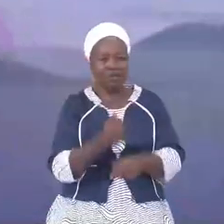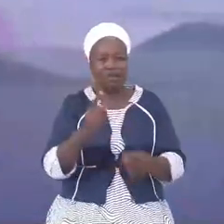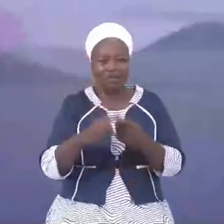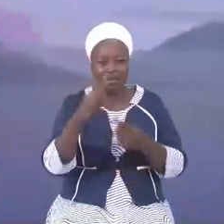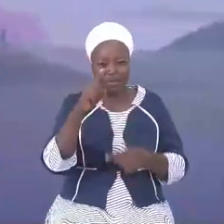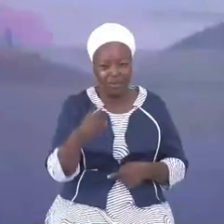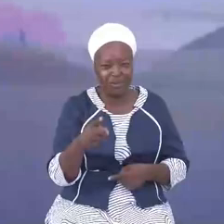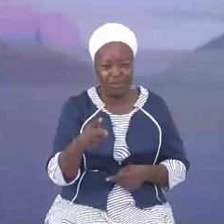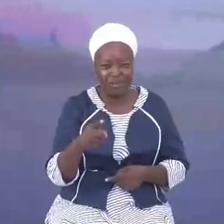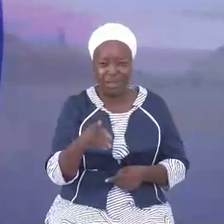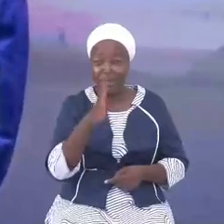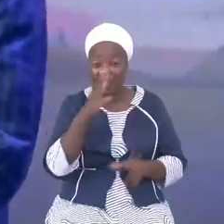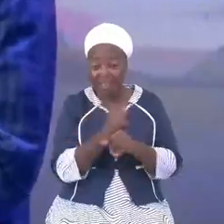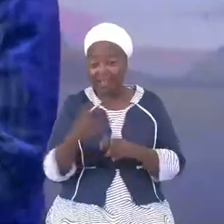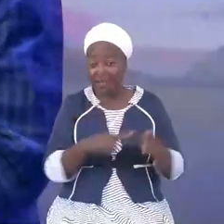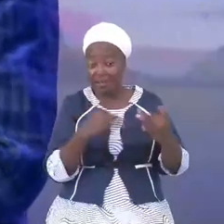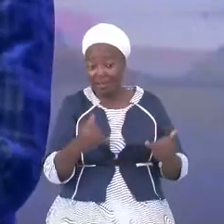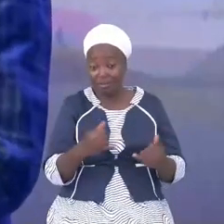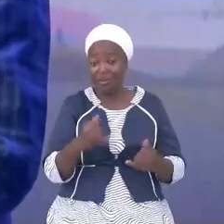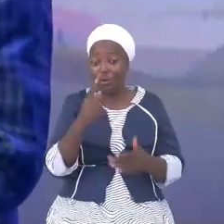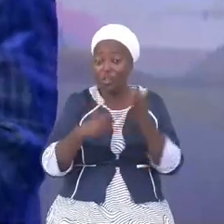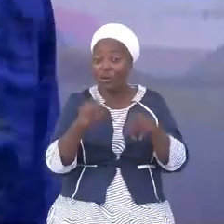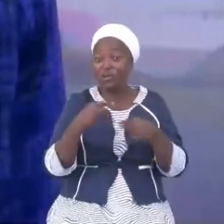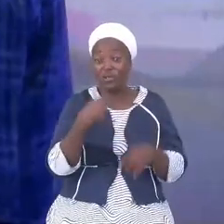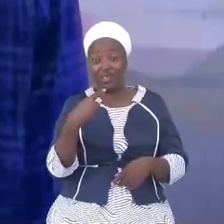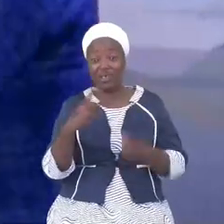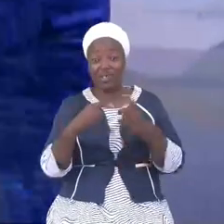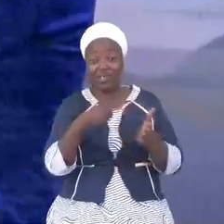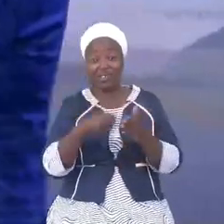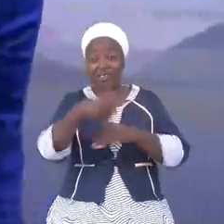Prépare-toi maintenant. Ce que tu vas décréter ce soir,